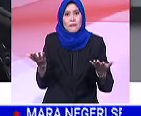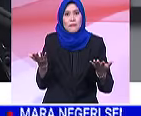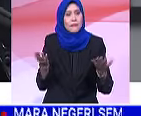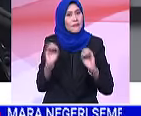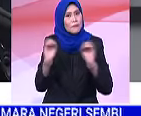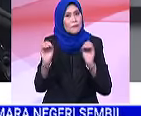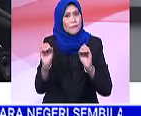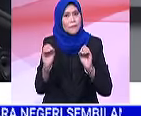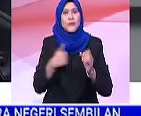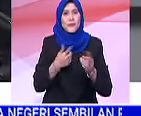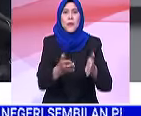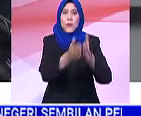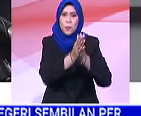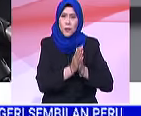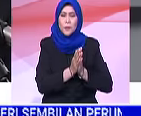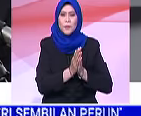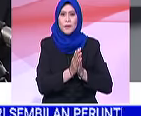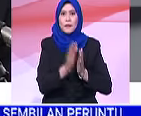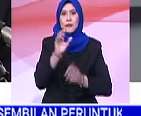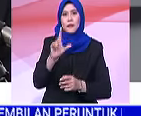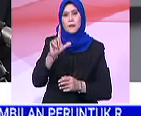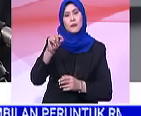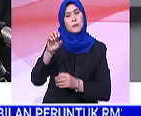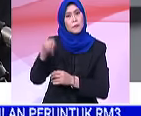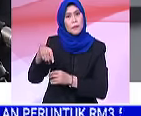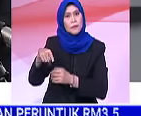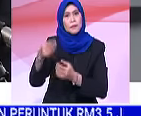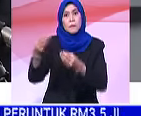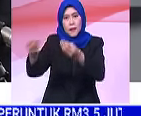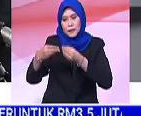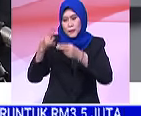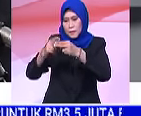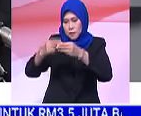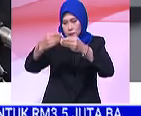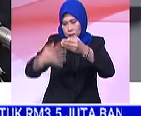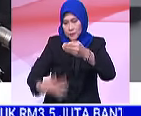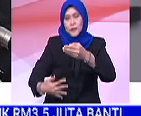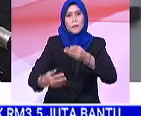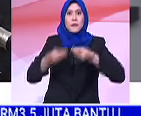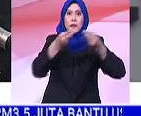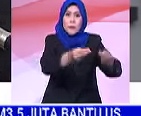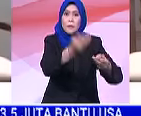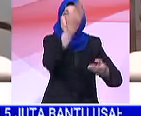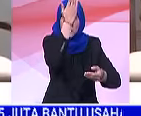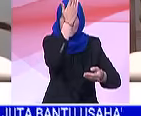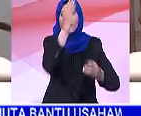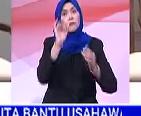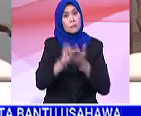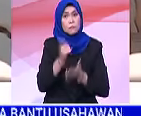hanya minta supaya IGP bagi beberapa nama kepada tuanku. Salah ke?